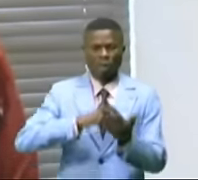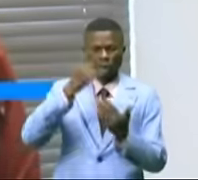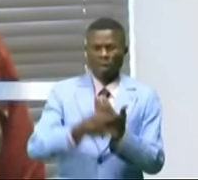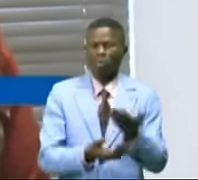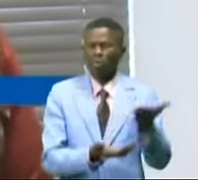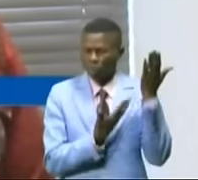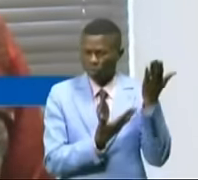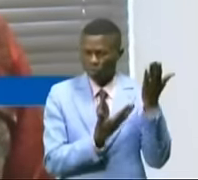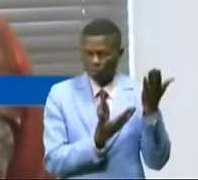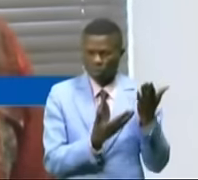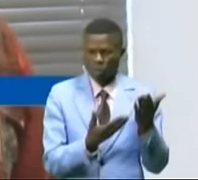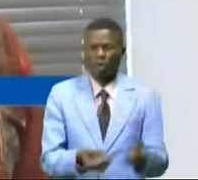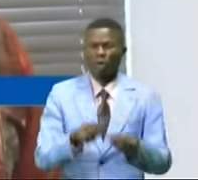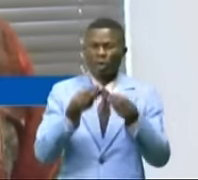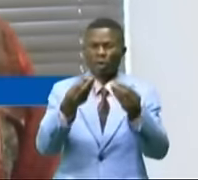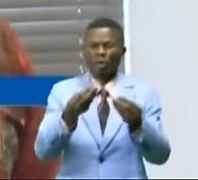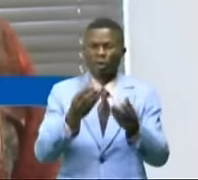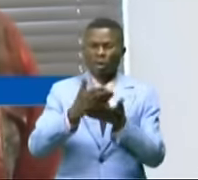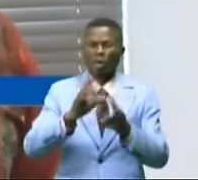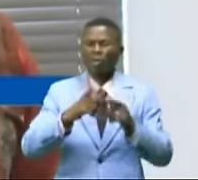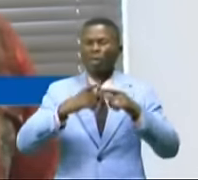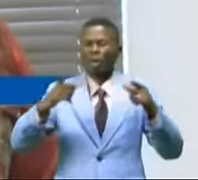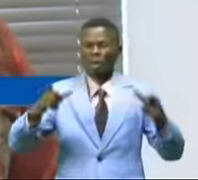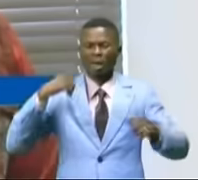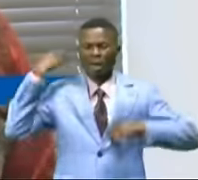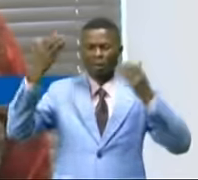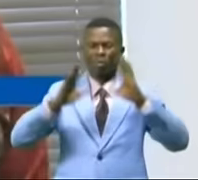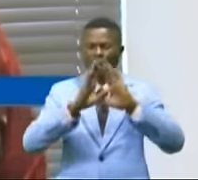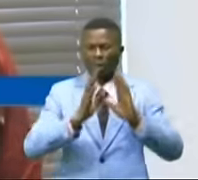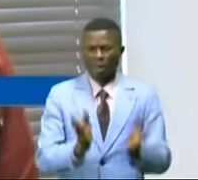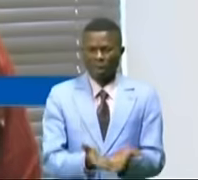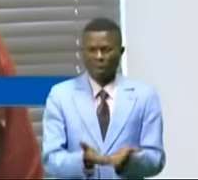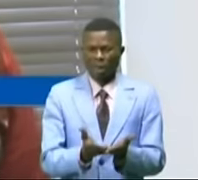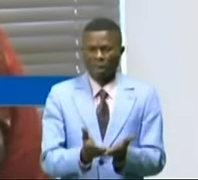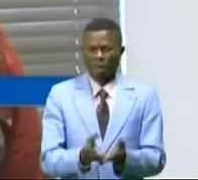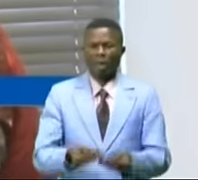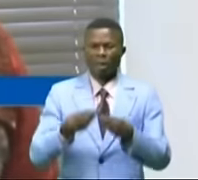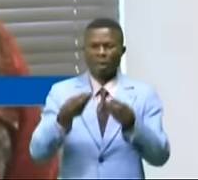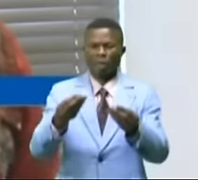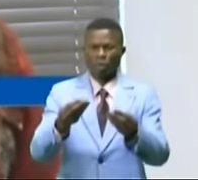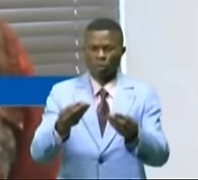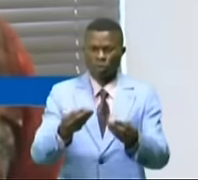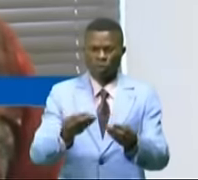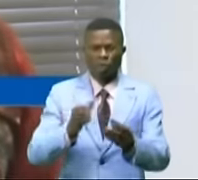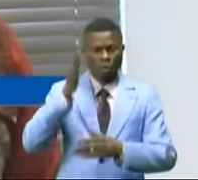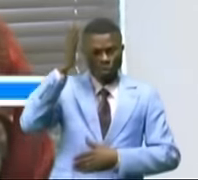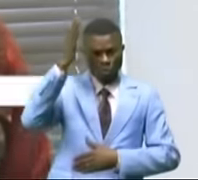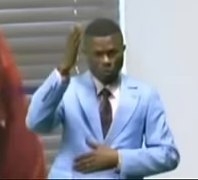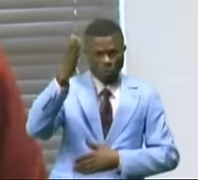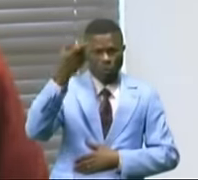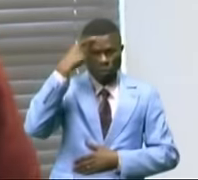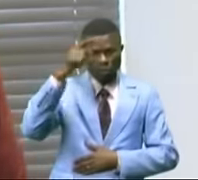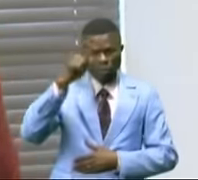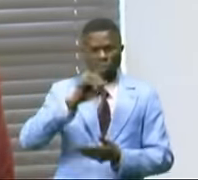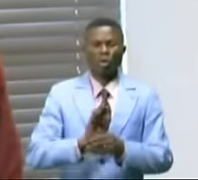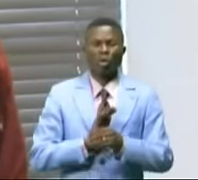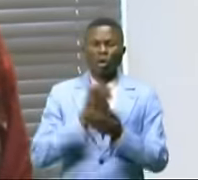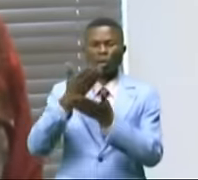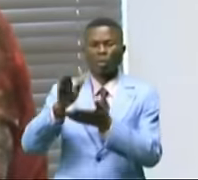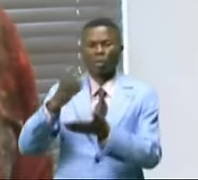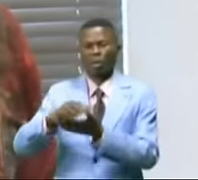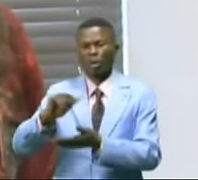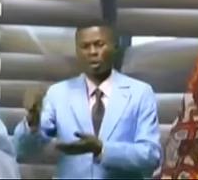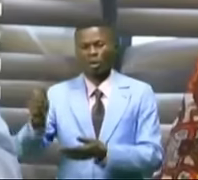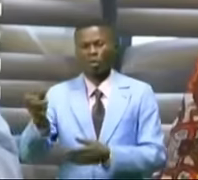pilote, ressortir certaines bonnes pratiques que nous allons mettre dans le projet à venir pour que ça soit répliqué dans les